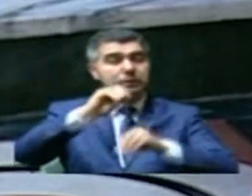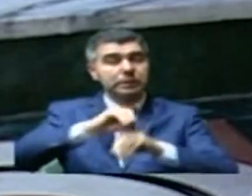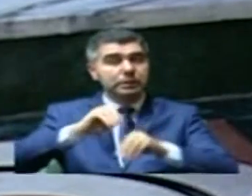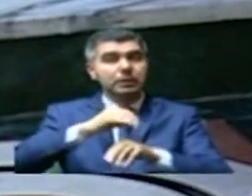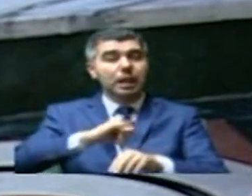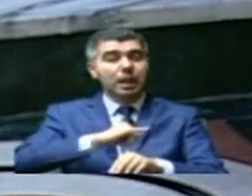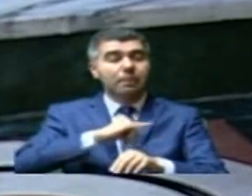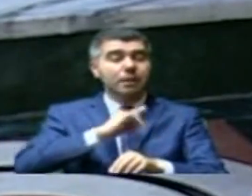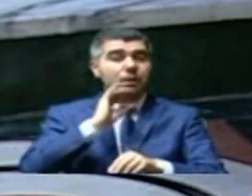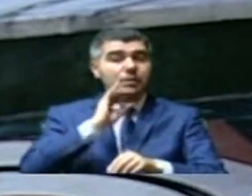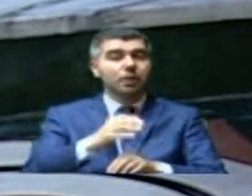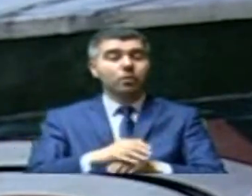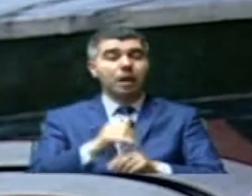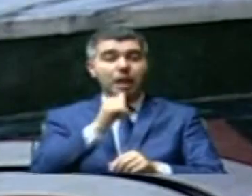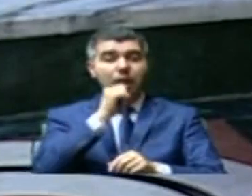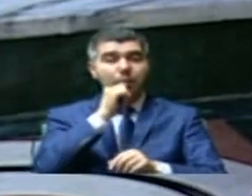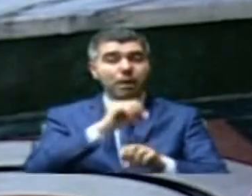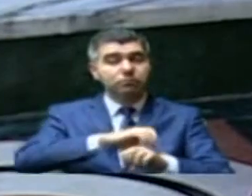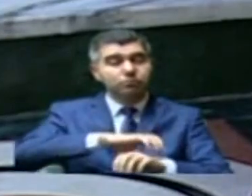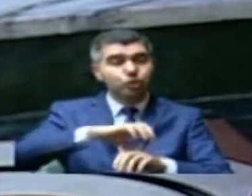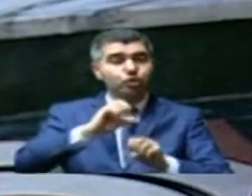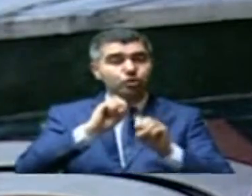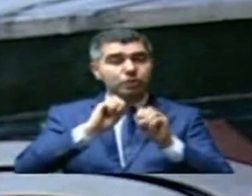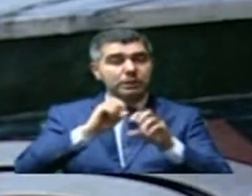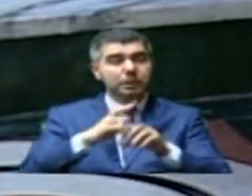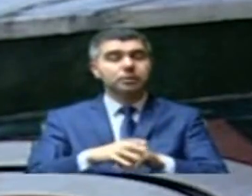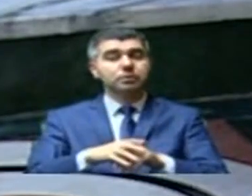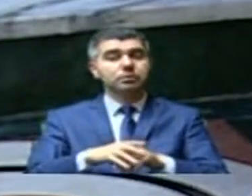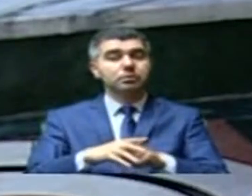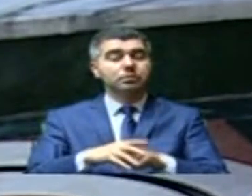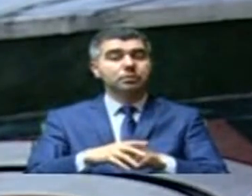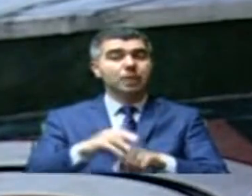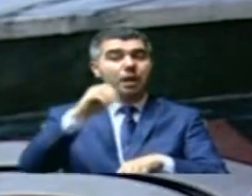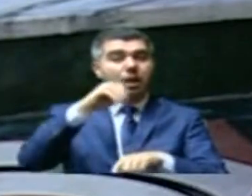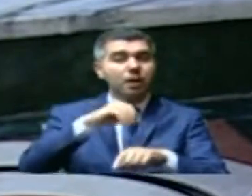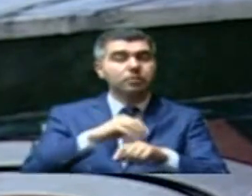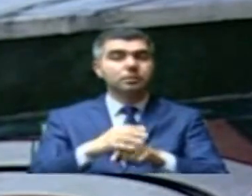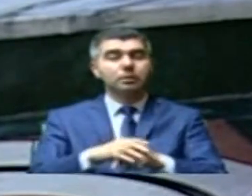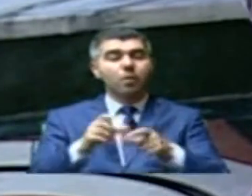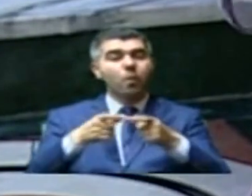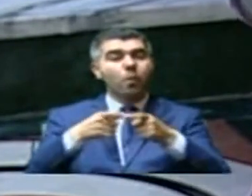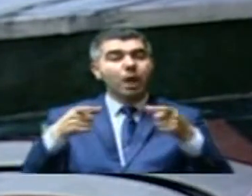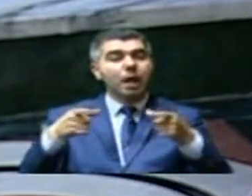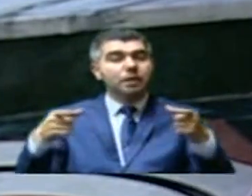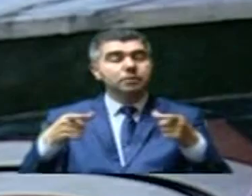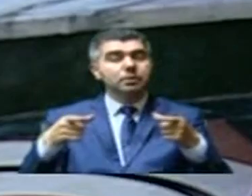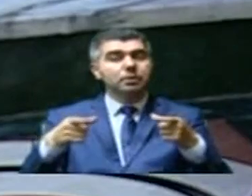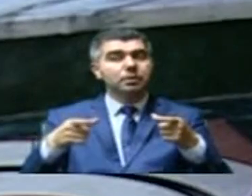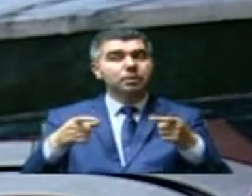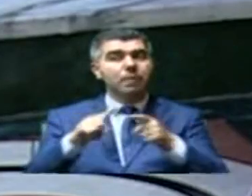المياه العادمه بالمدينه، كاينه وتشتغل. استفاد كذلك من توسيع هذه المحطه